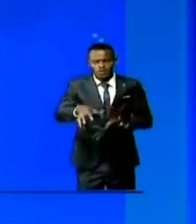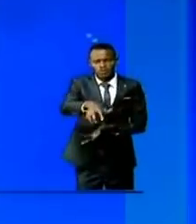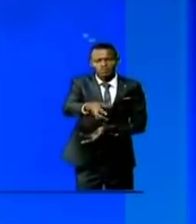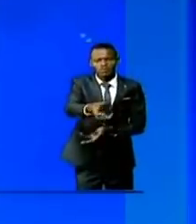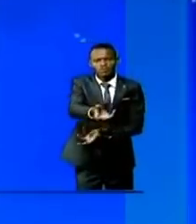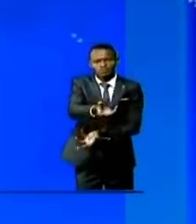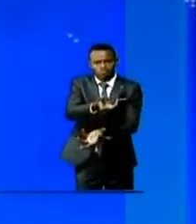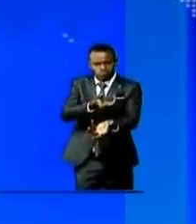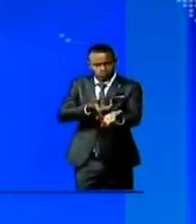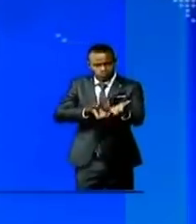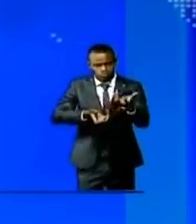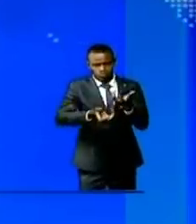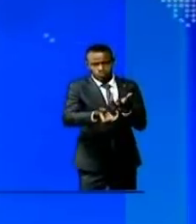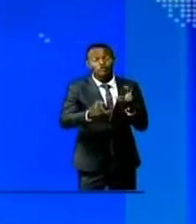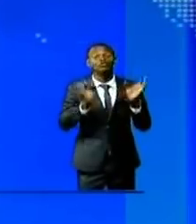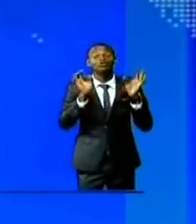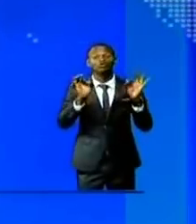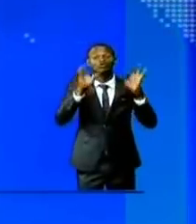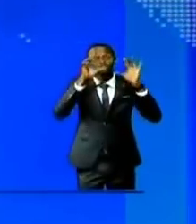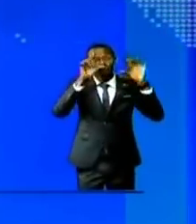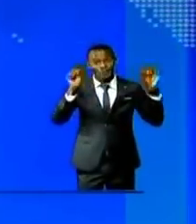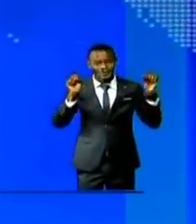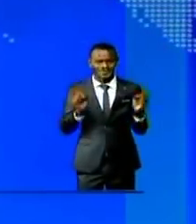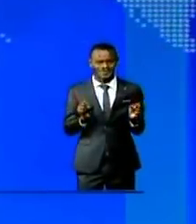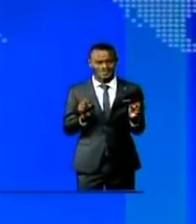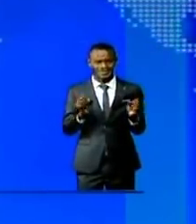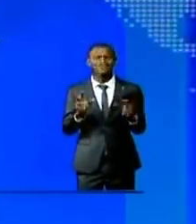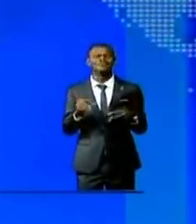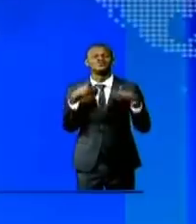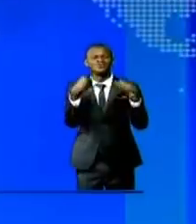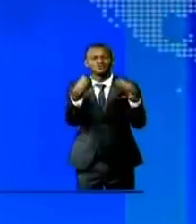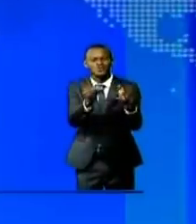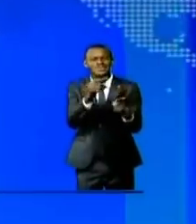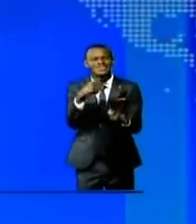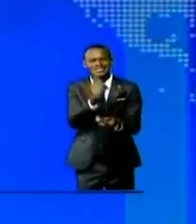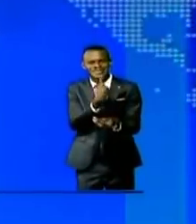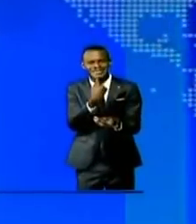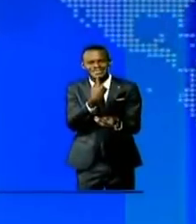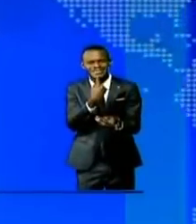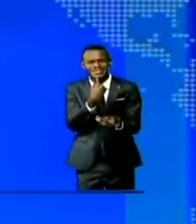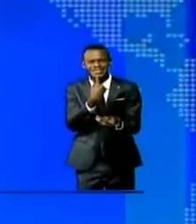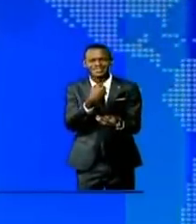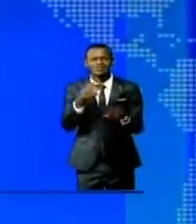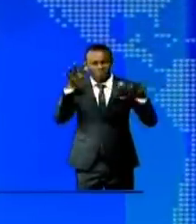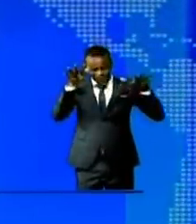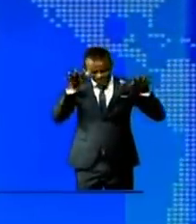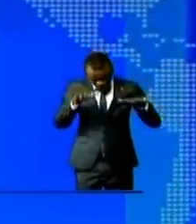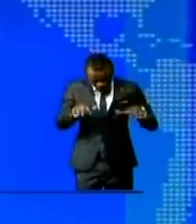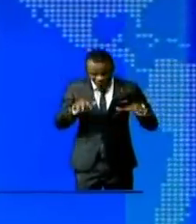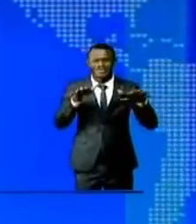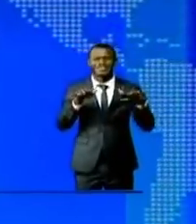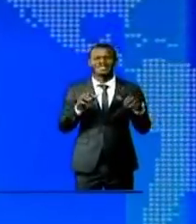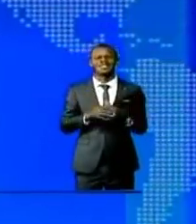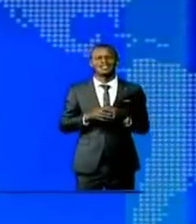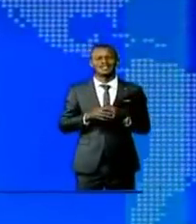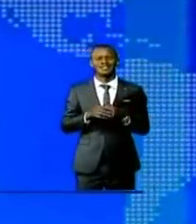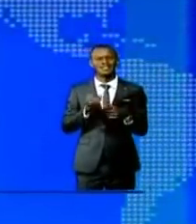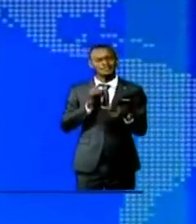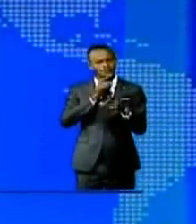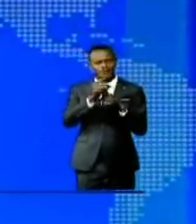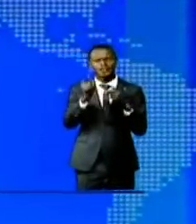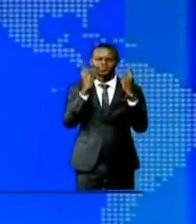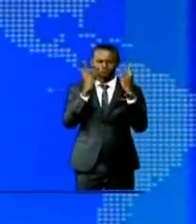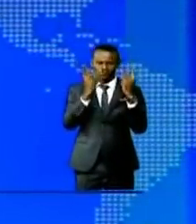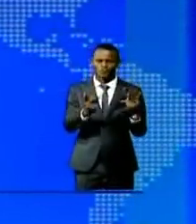République démocratique du Congo passe les flambeaux au Sénégal. C'était tout à l'heure en direct sur nos antennes la